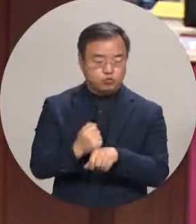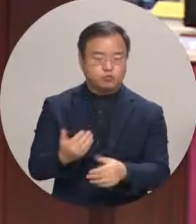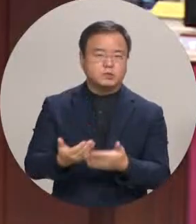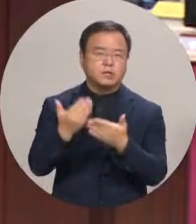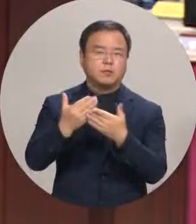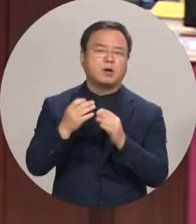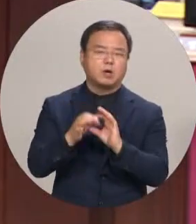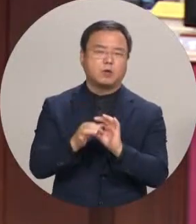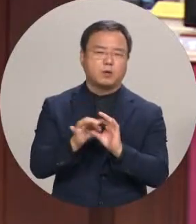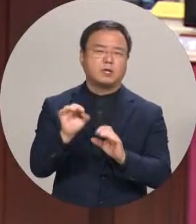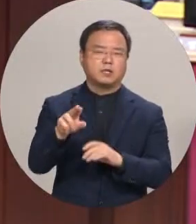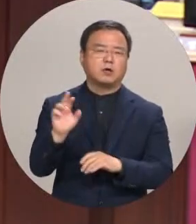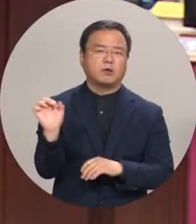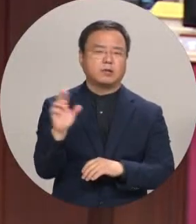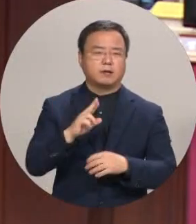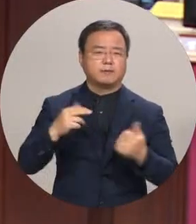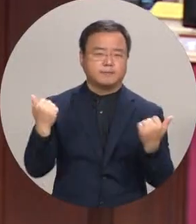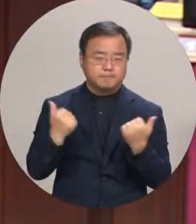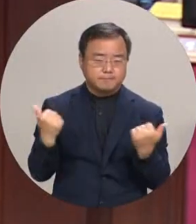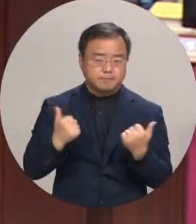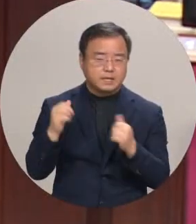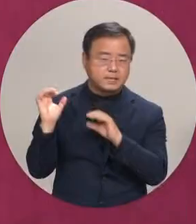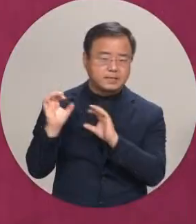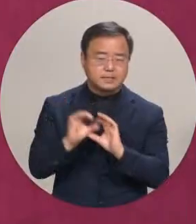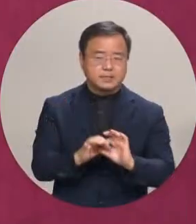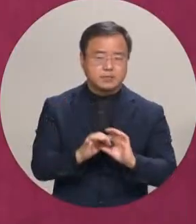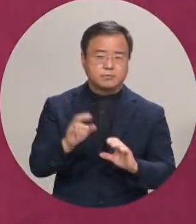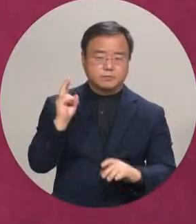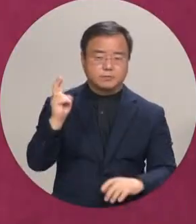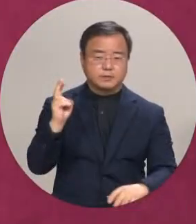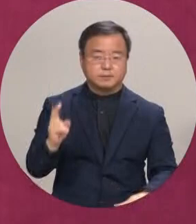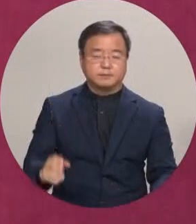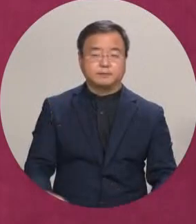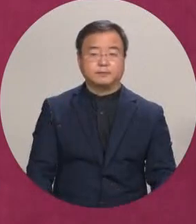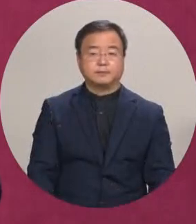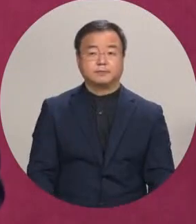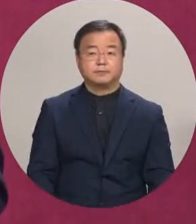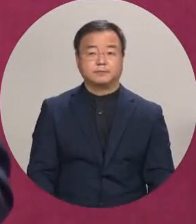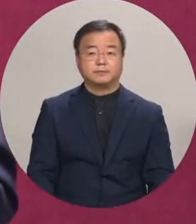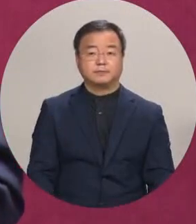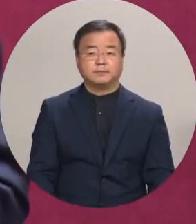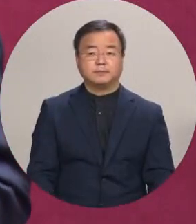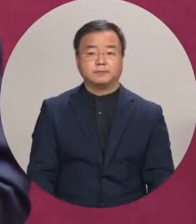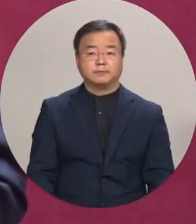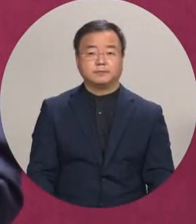두고 여야의 협의가 이어질 전망입니다 EBS 뉴스 박광주